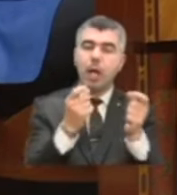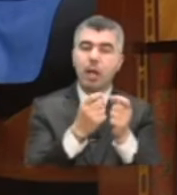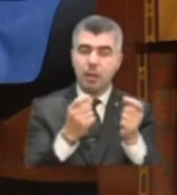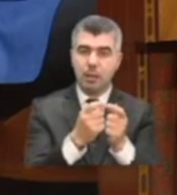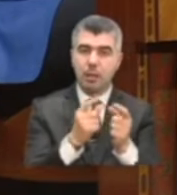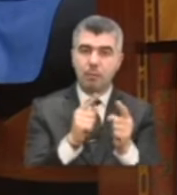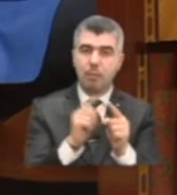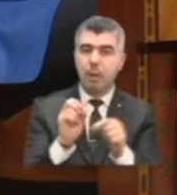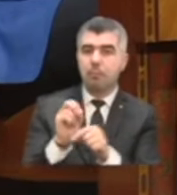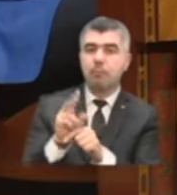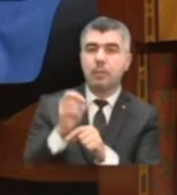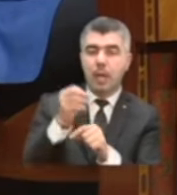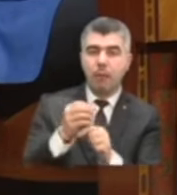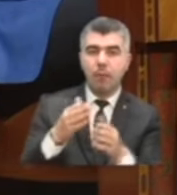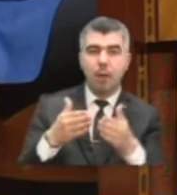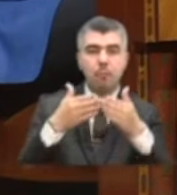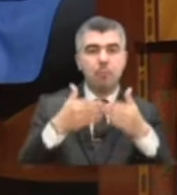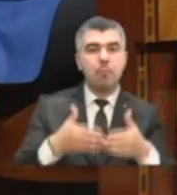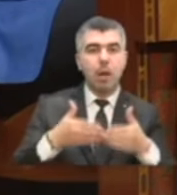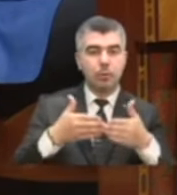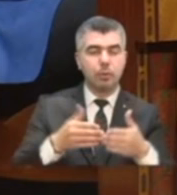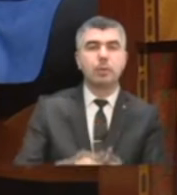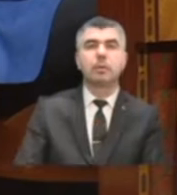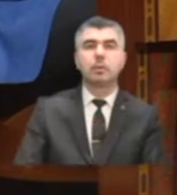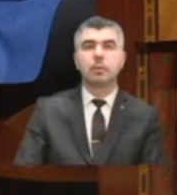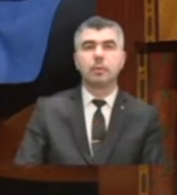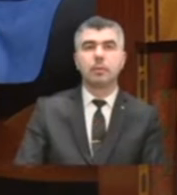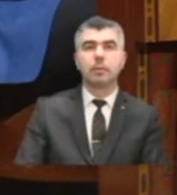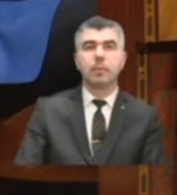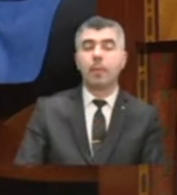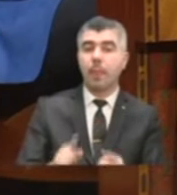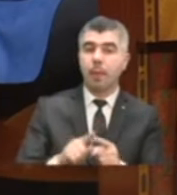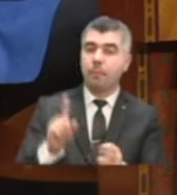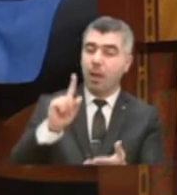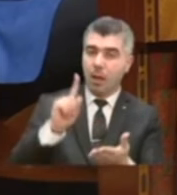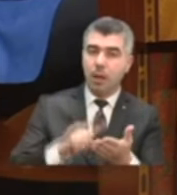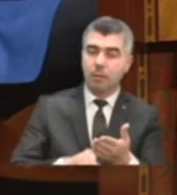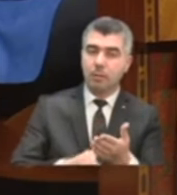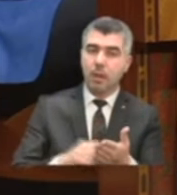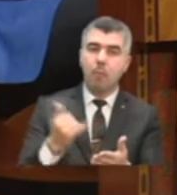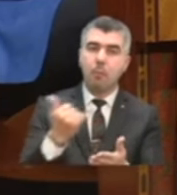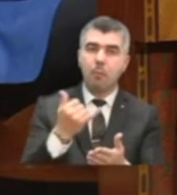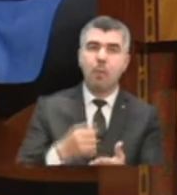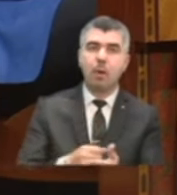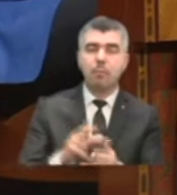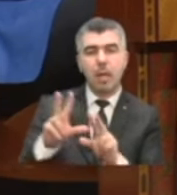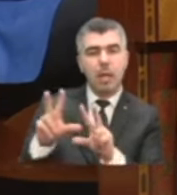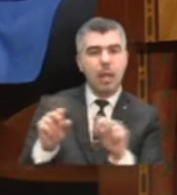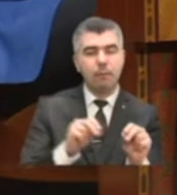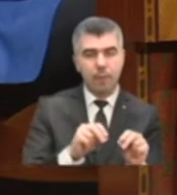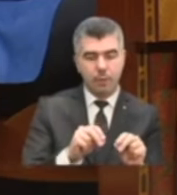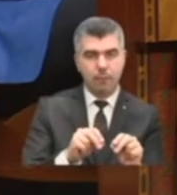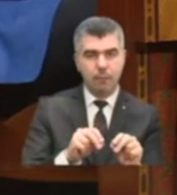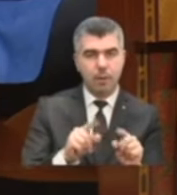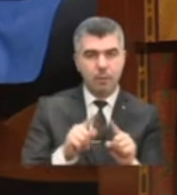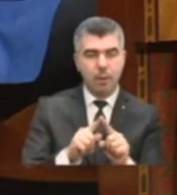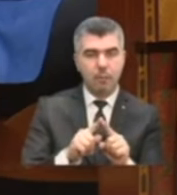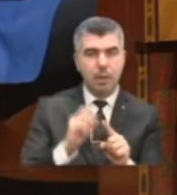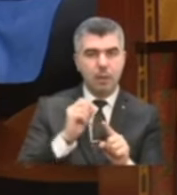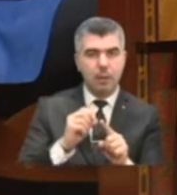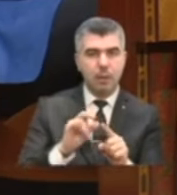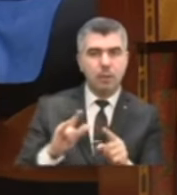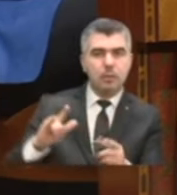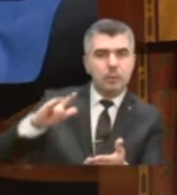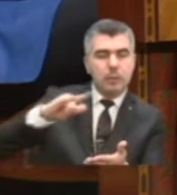النقل الملاحية، وخصوصا كما قلت أنهم يعني يستحقون هذه التضحية. نفس الشيء بالنسبة للخطوط الجوية